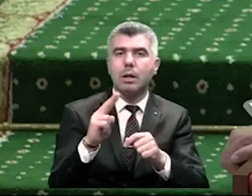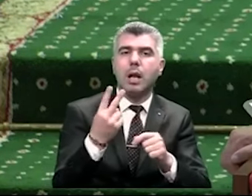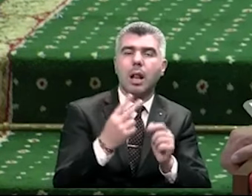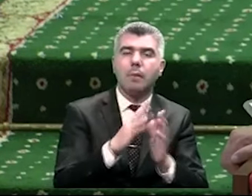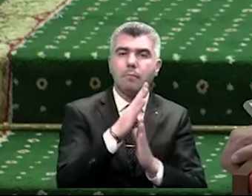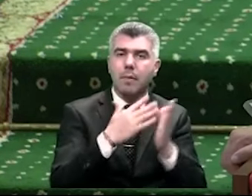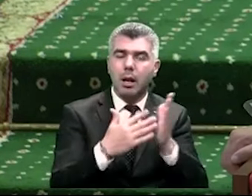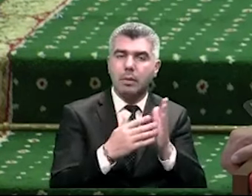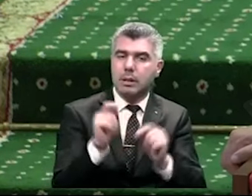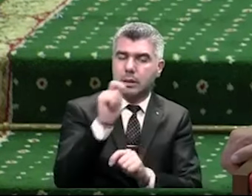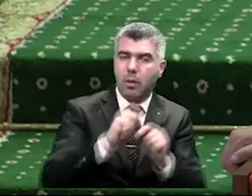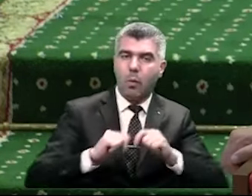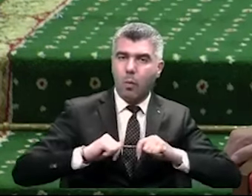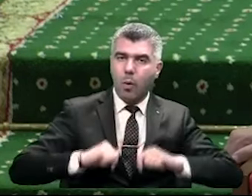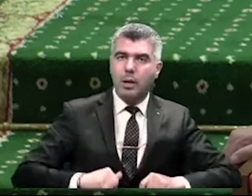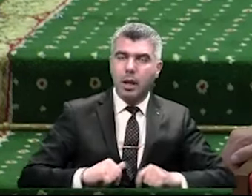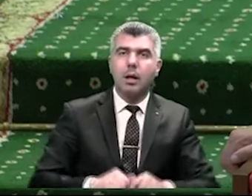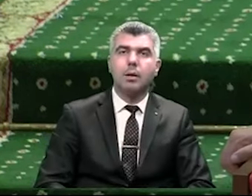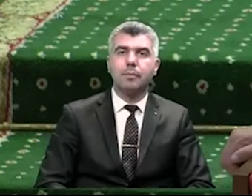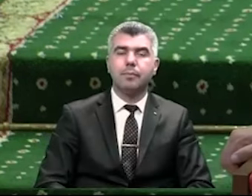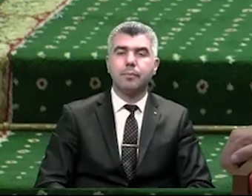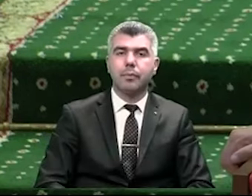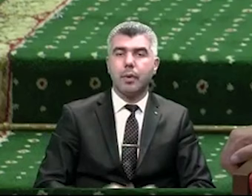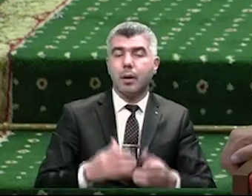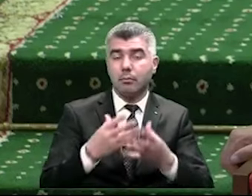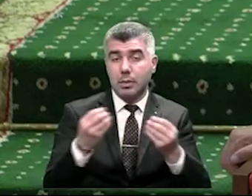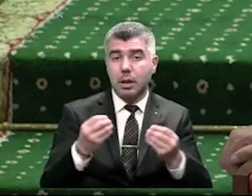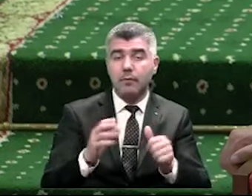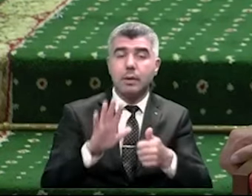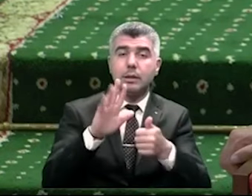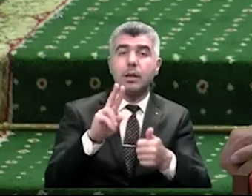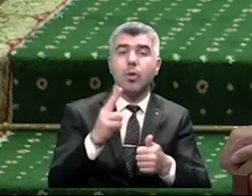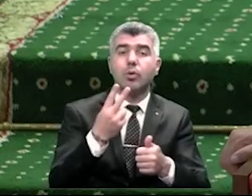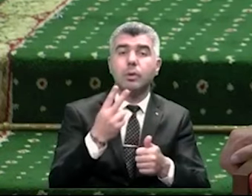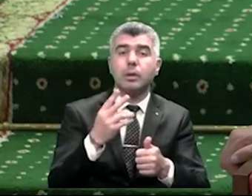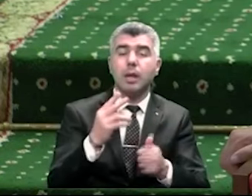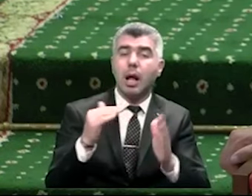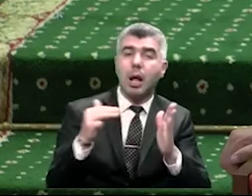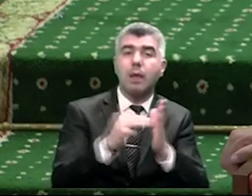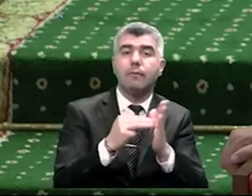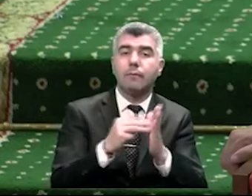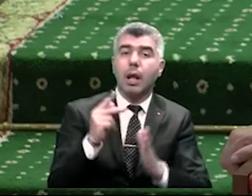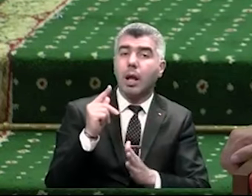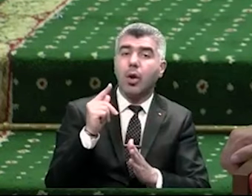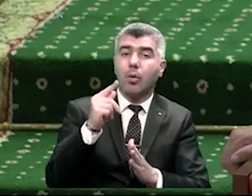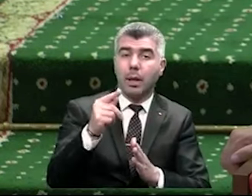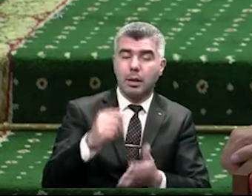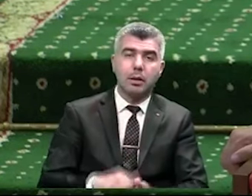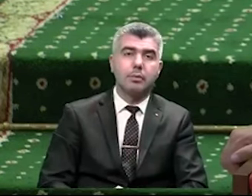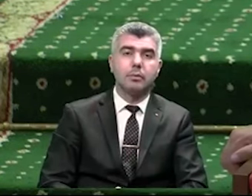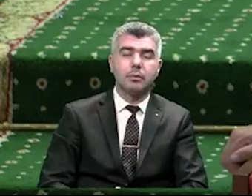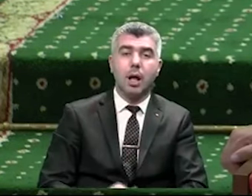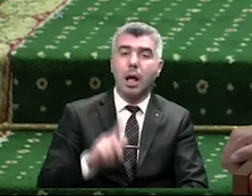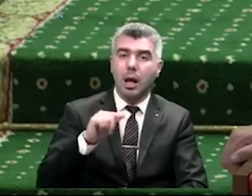بها الوزاره واللي همت اكثر من 26000 ر وهنالك كذلك